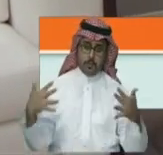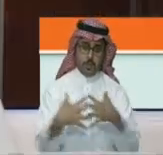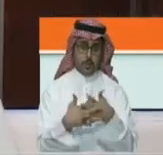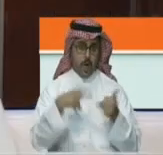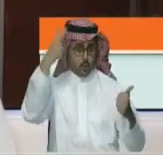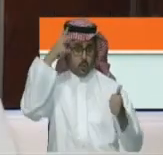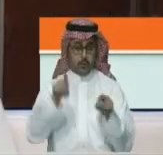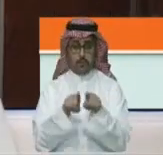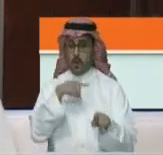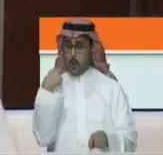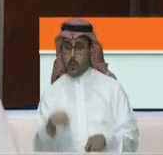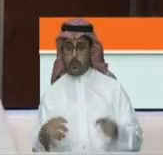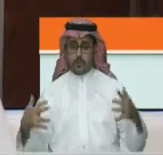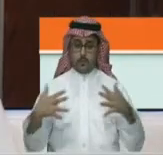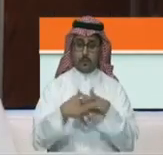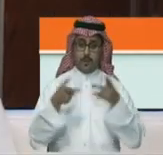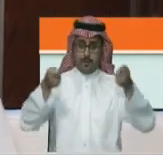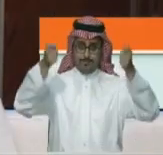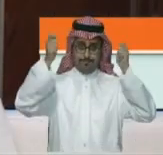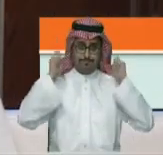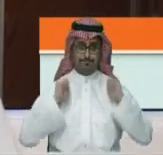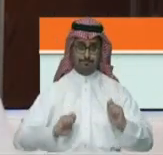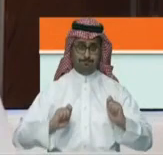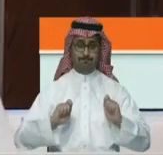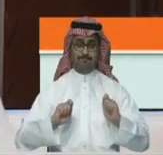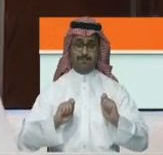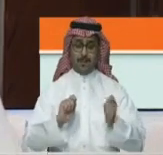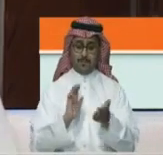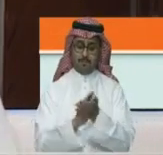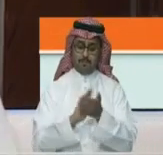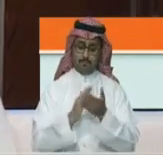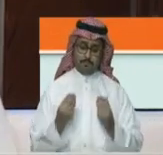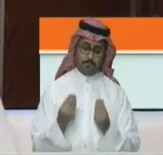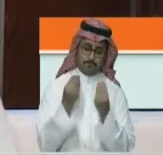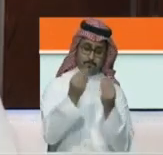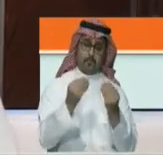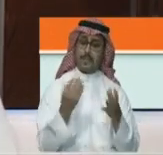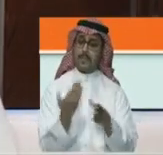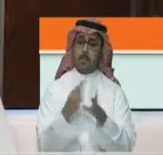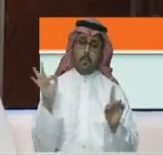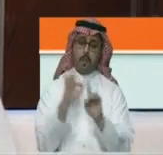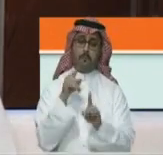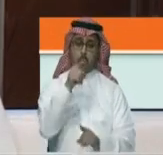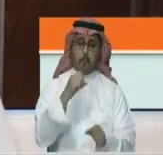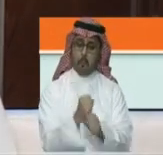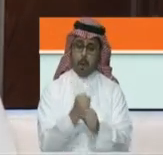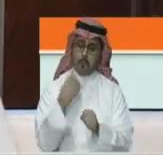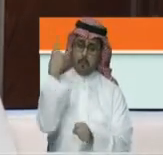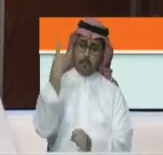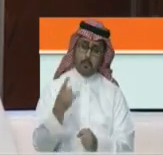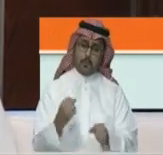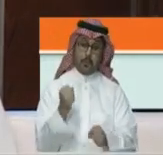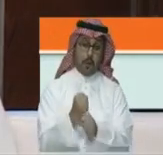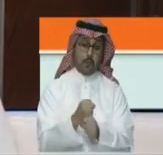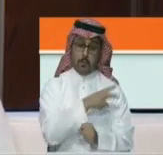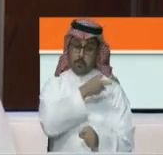المملكة العربية السعودية وروسيا الاتحادية. كما جرى خلال اللقاء استعراض العلاقات الثنائية بين البلدين الصديقين خاصة